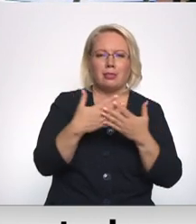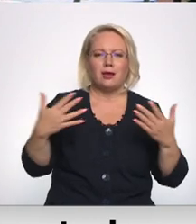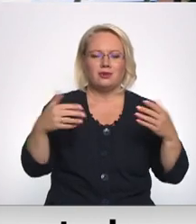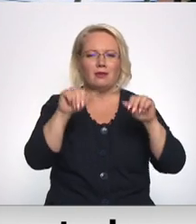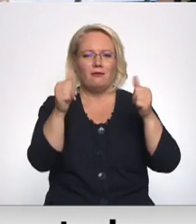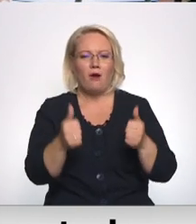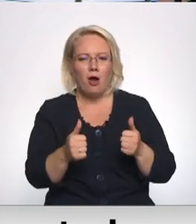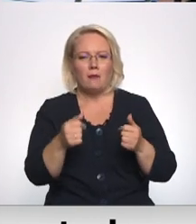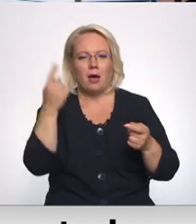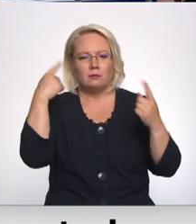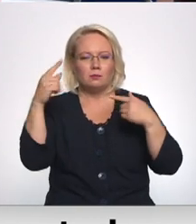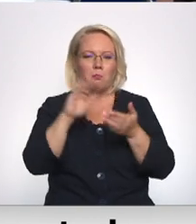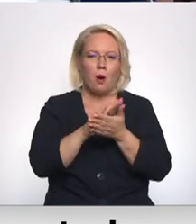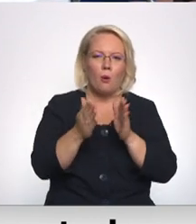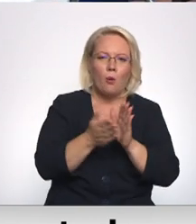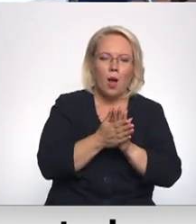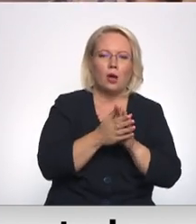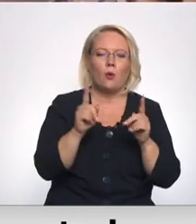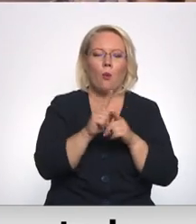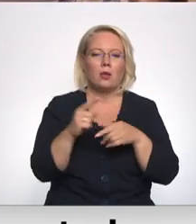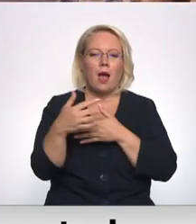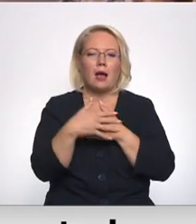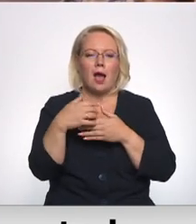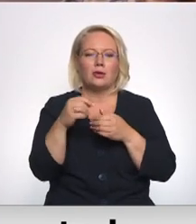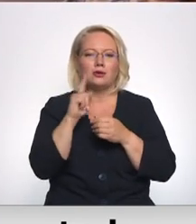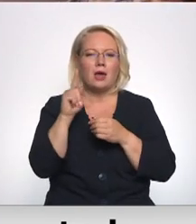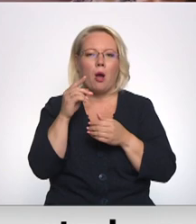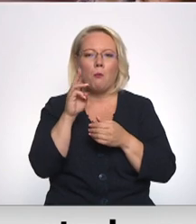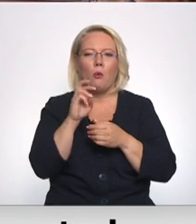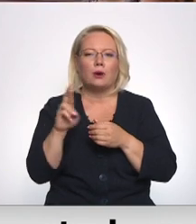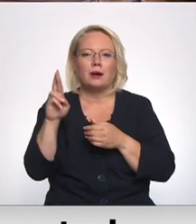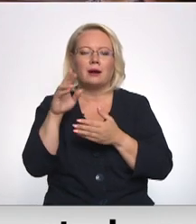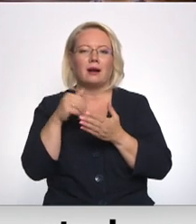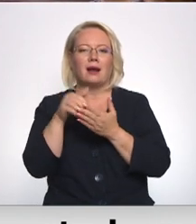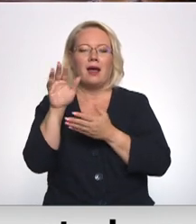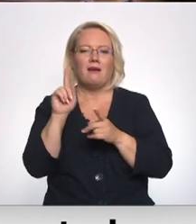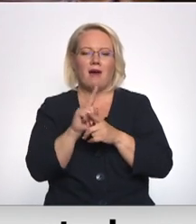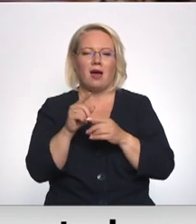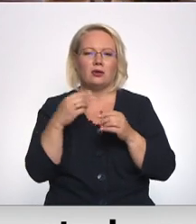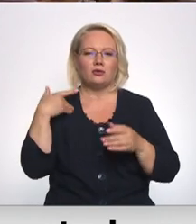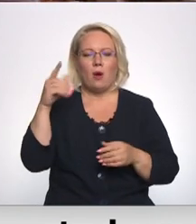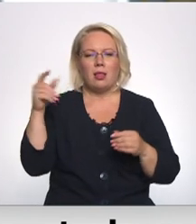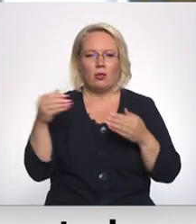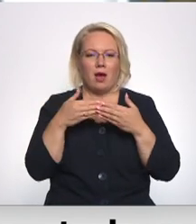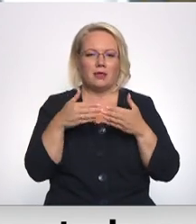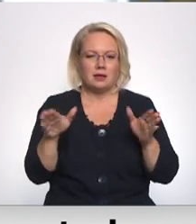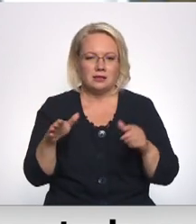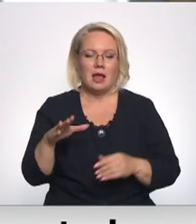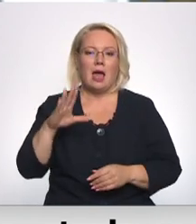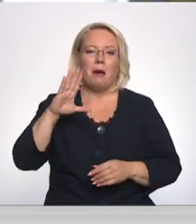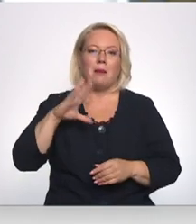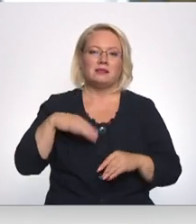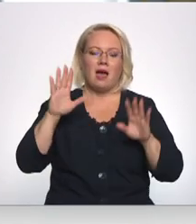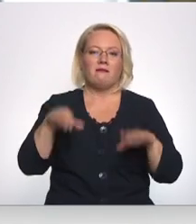improvizētas pankociņus un labsajūtā murājot, skolēnus var radoši atraisīt. Pēc tam jau notiek jaunās dziesmas mācīšanās, kad bērns